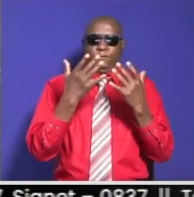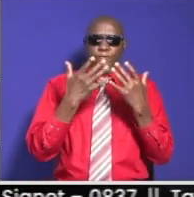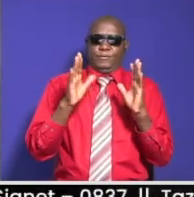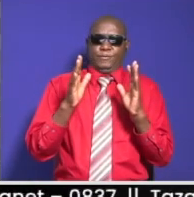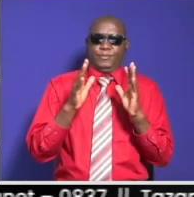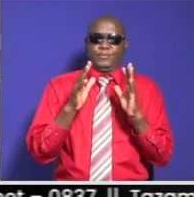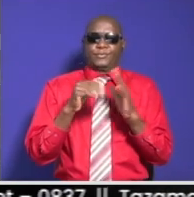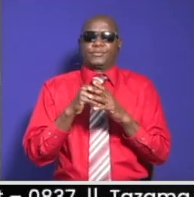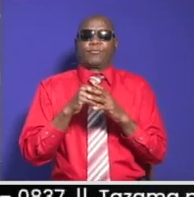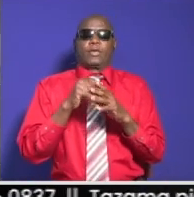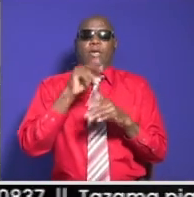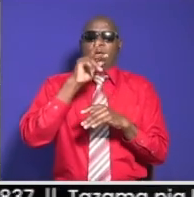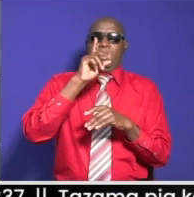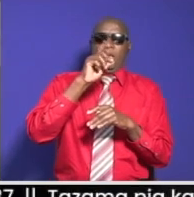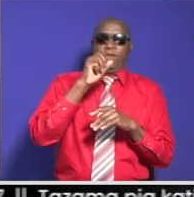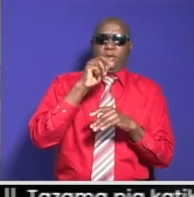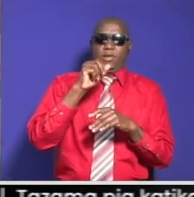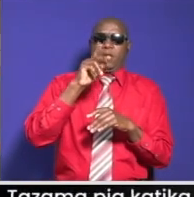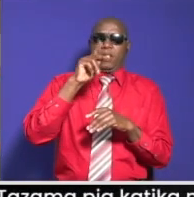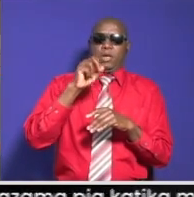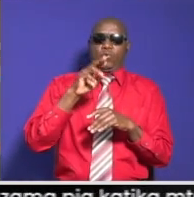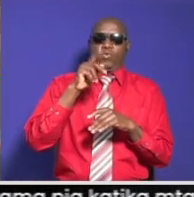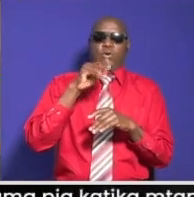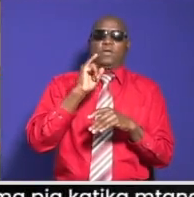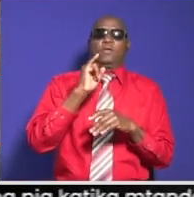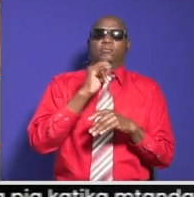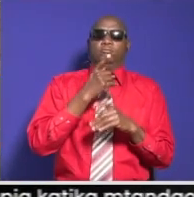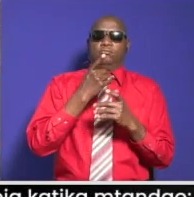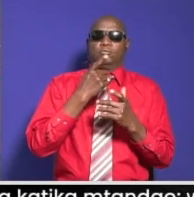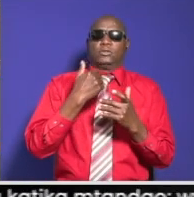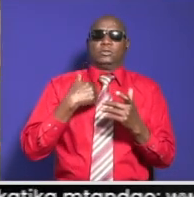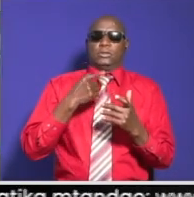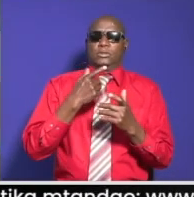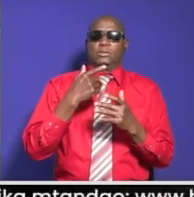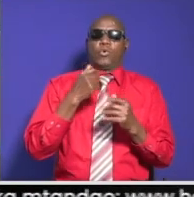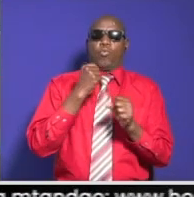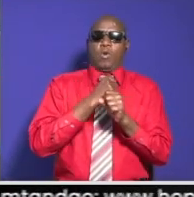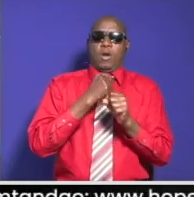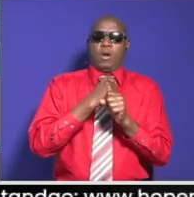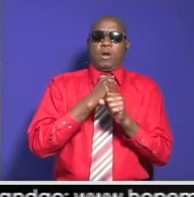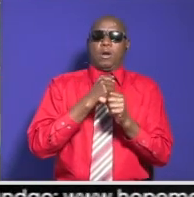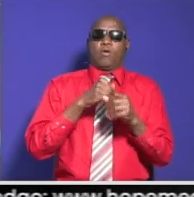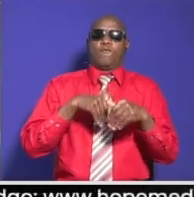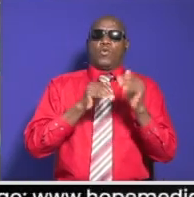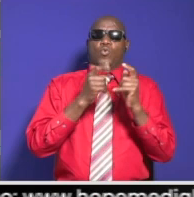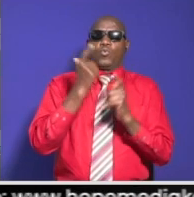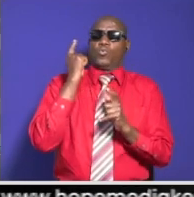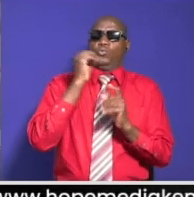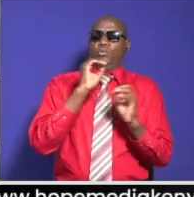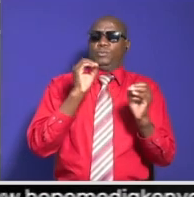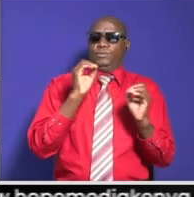KMPDC David Kariuki, vituo vingi vya afya vinahudumu kinyume cha sheria na hudumu wake wakihudumu